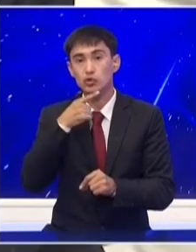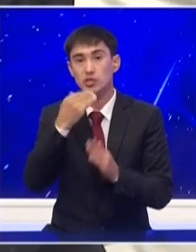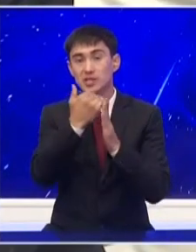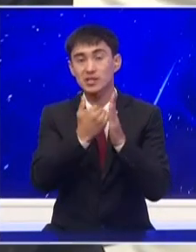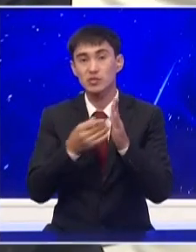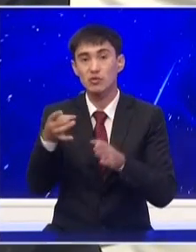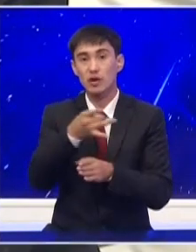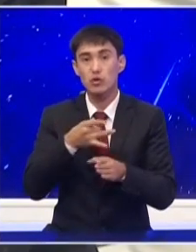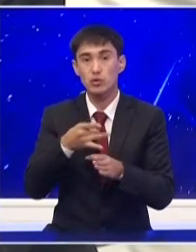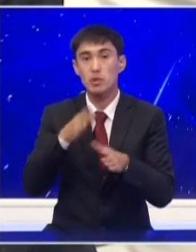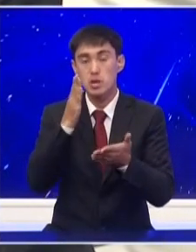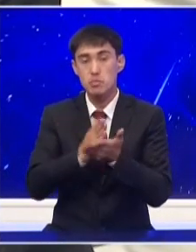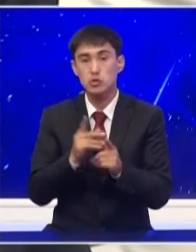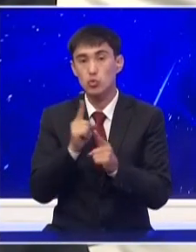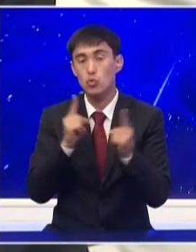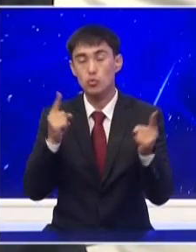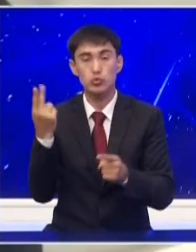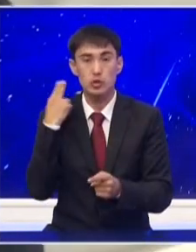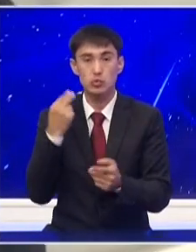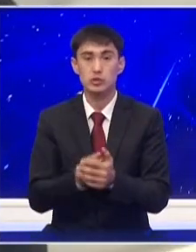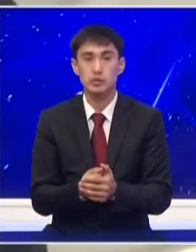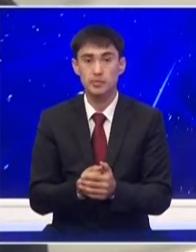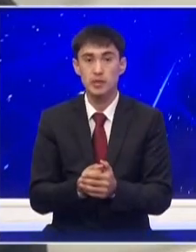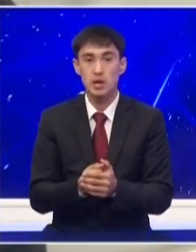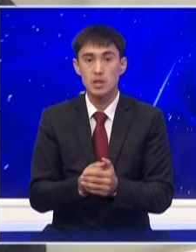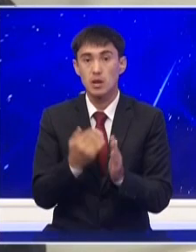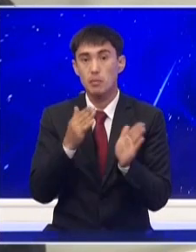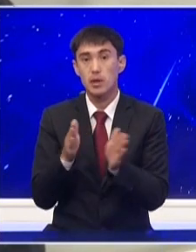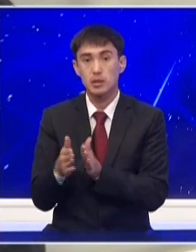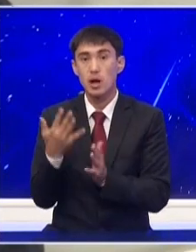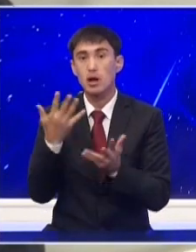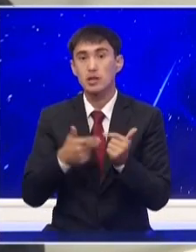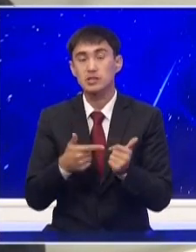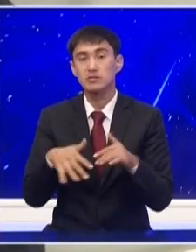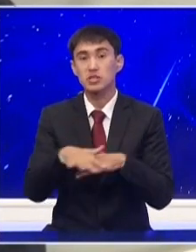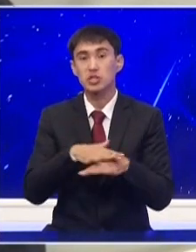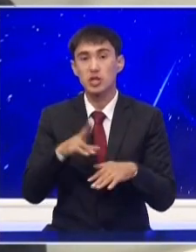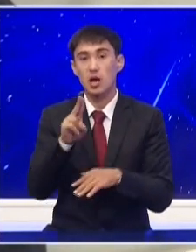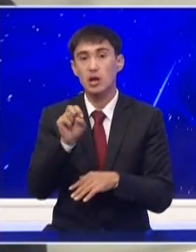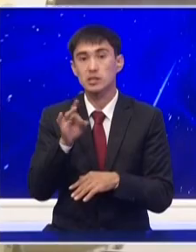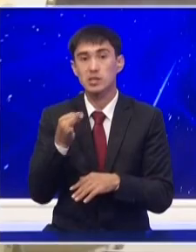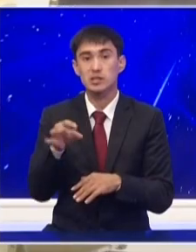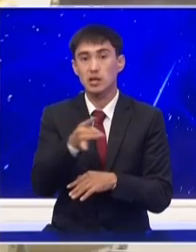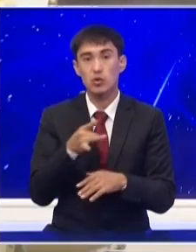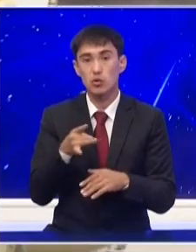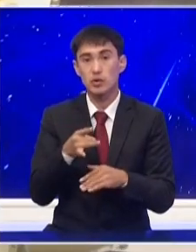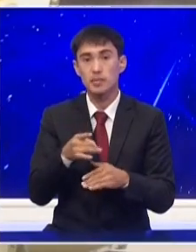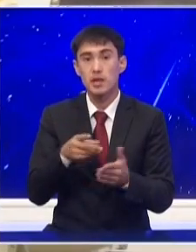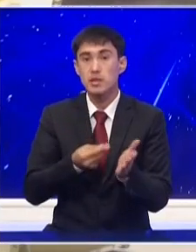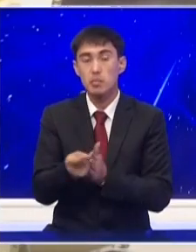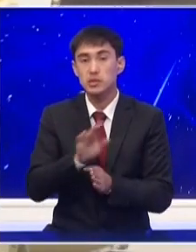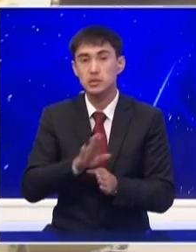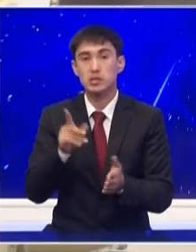озвучил статистику по районам, имеющим крупную задолженность. Так, порядка количества жителей Карасайского района, не